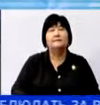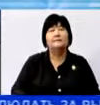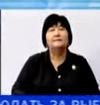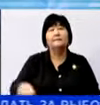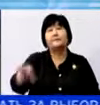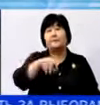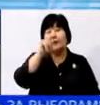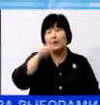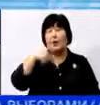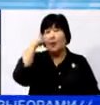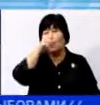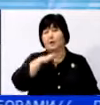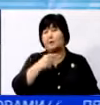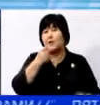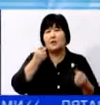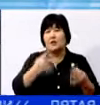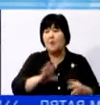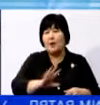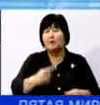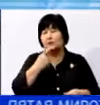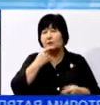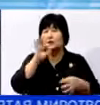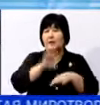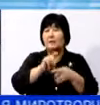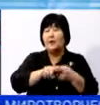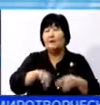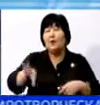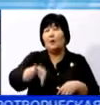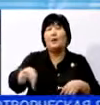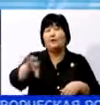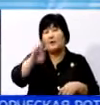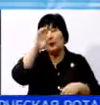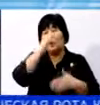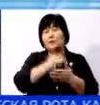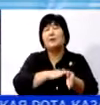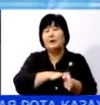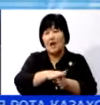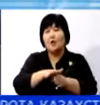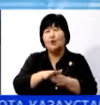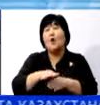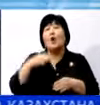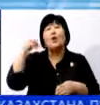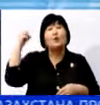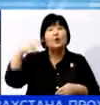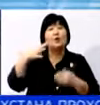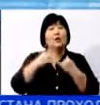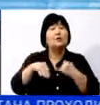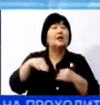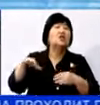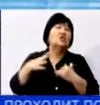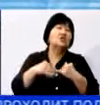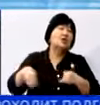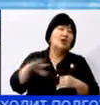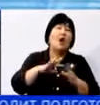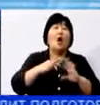Как вы знаете, год был непростым в связи с пандемией. Несмотря на это, в области все госпрограммы реализованы. Нурлы жол, Нурлы жер, аул